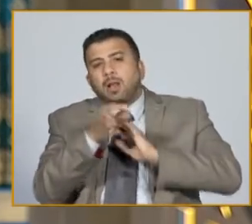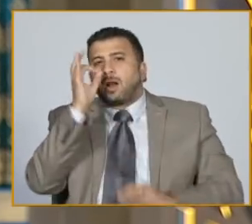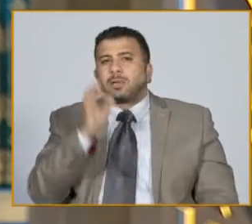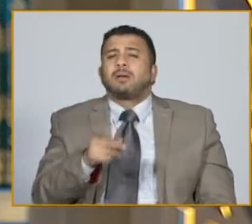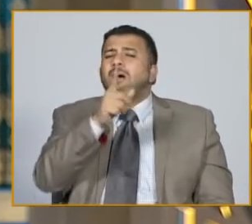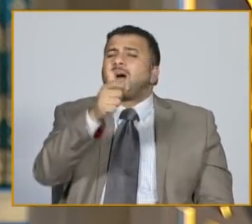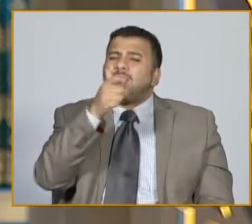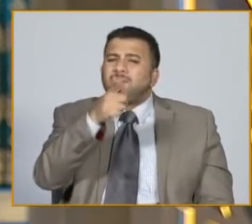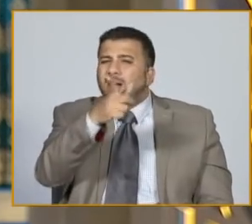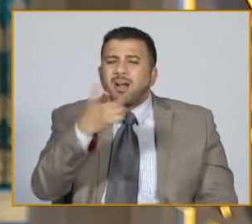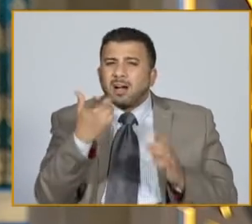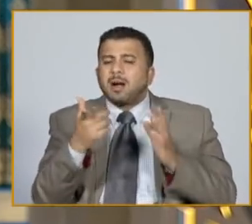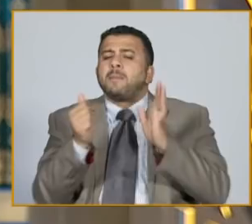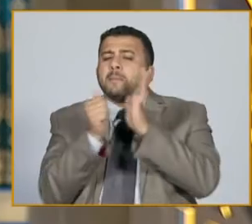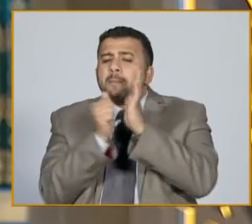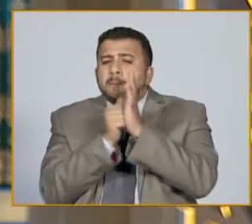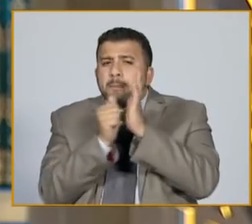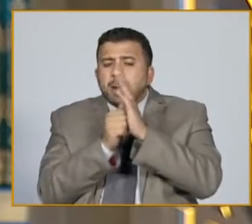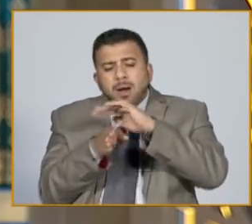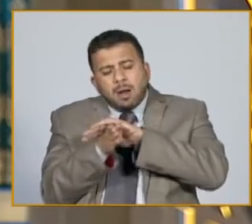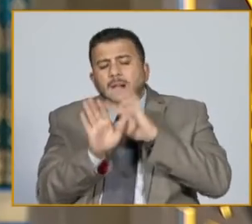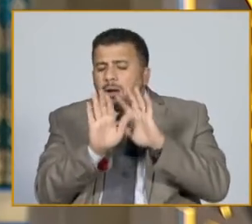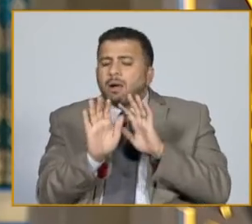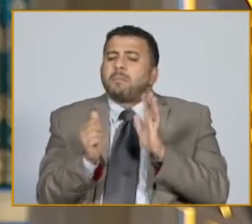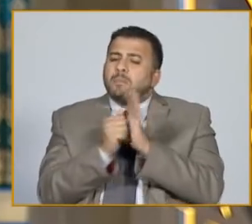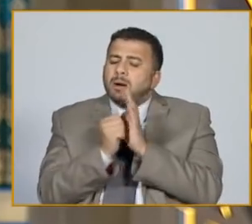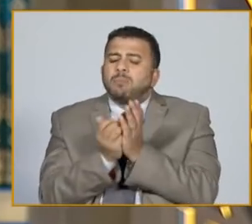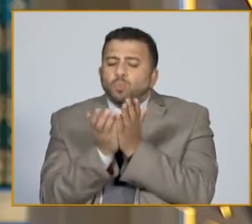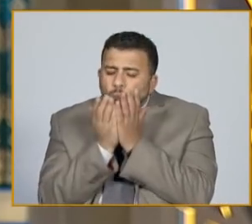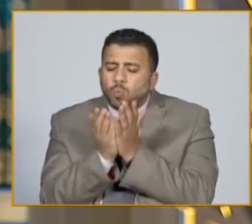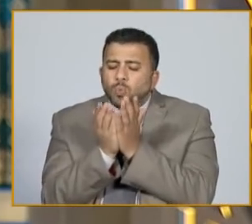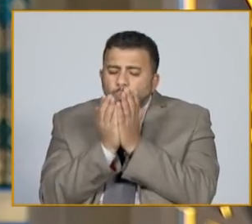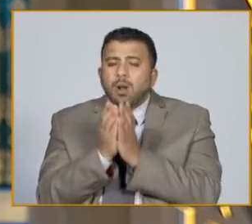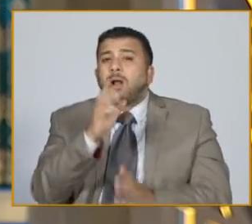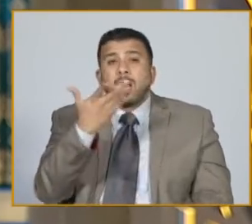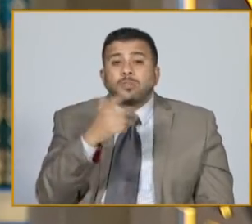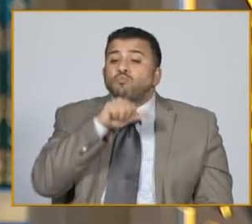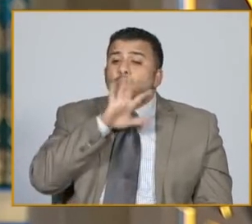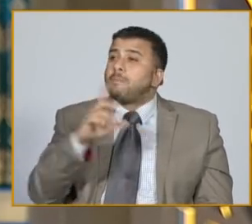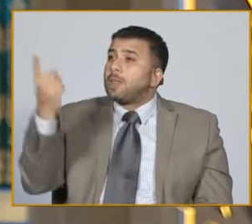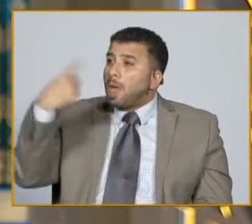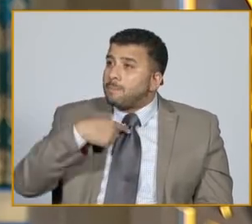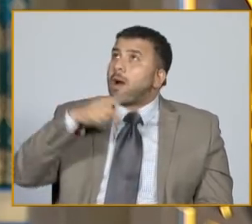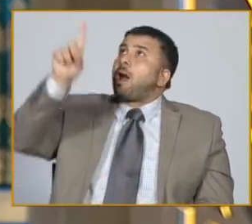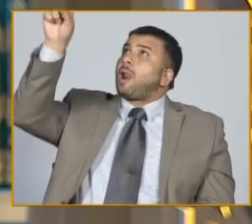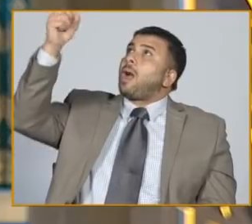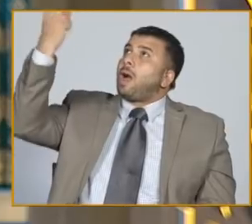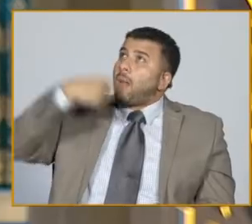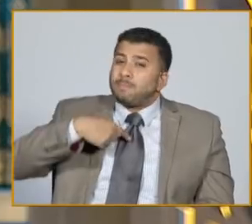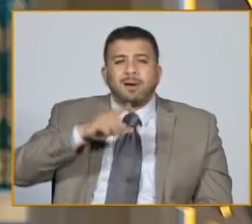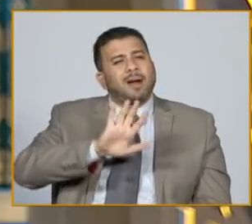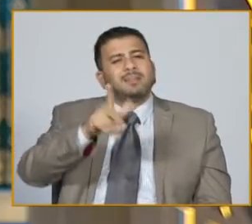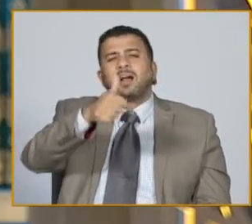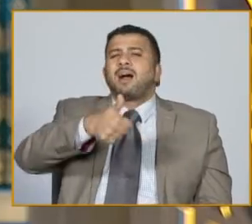بمكثها بتربصها أيام العدة واستجابتها لله وللنبي عليه الصلاة والسلام، ولا تخرج يا